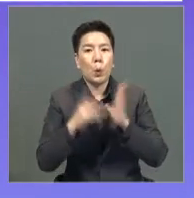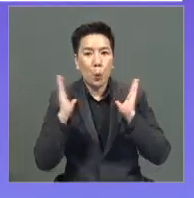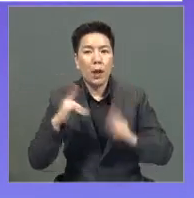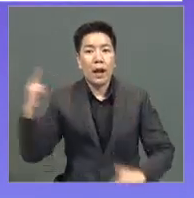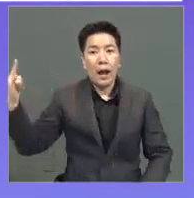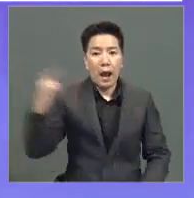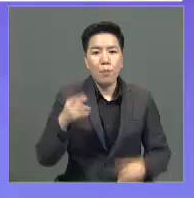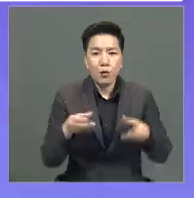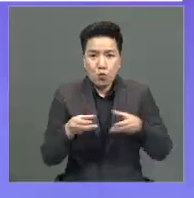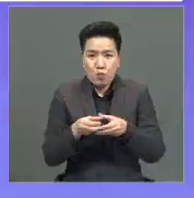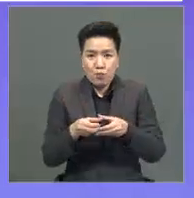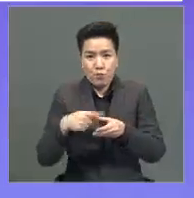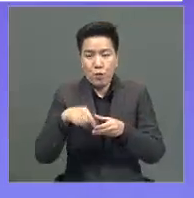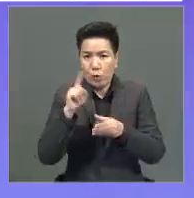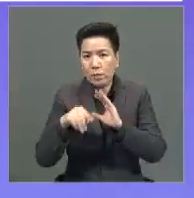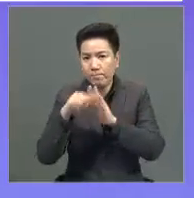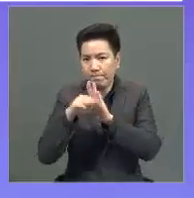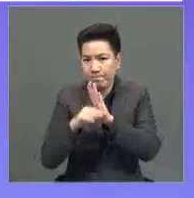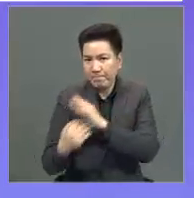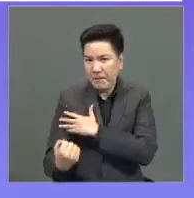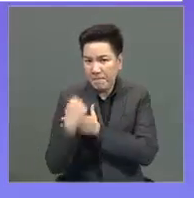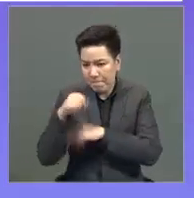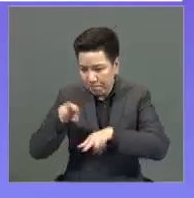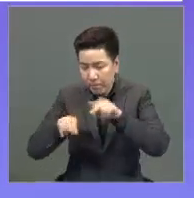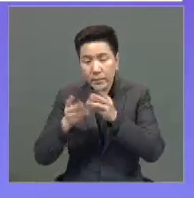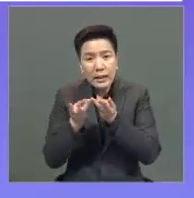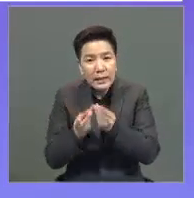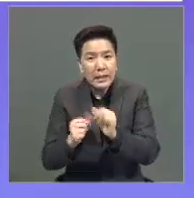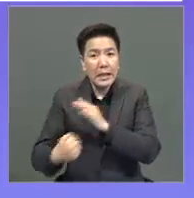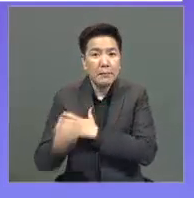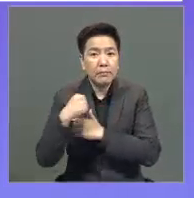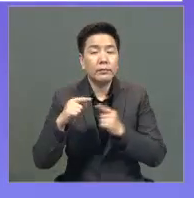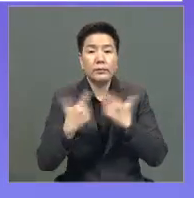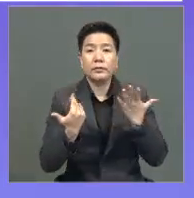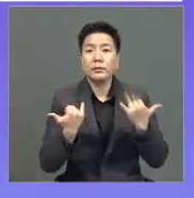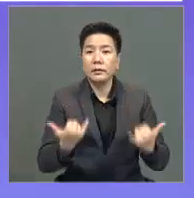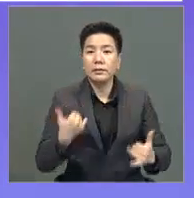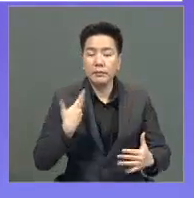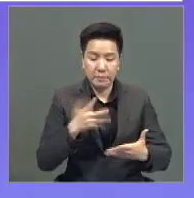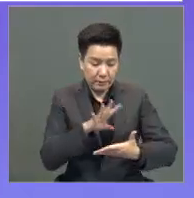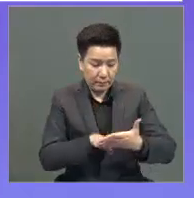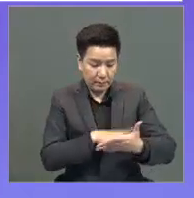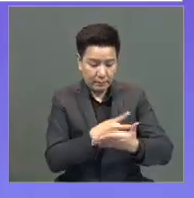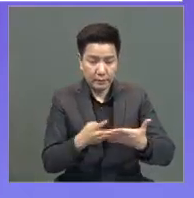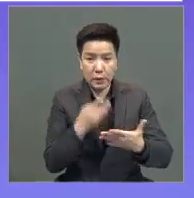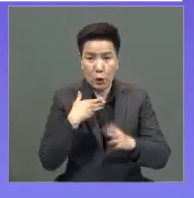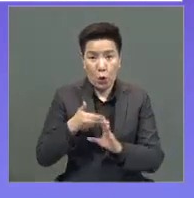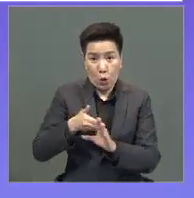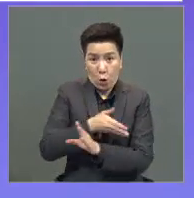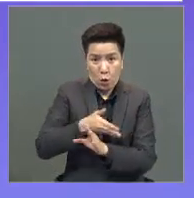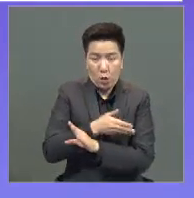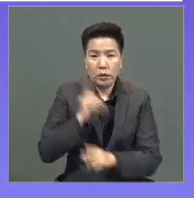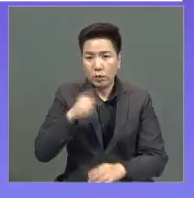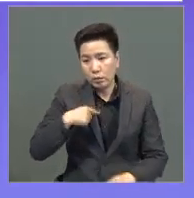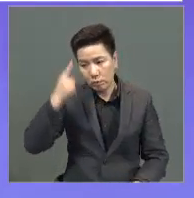ายังเป็นกลุ่มแบบจำกัดแล้วต้องผ่านขั้นตอนแบบเข้มงวดนะคะ ใช่ค่ะคือเราจะต้องมีเรื่องของการวางมาตรการก่อนที่เขาจะเดินท